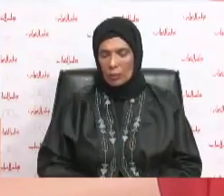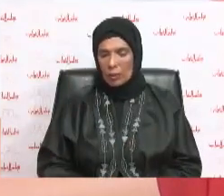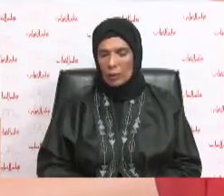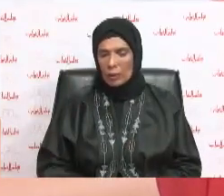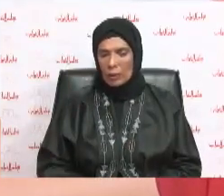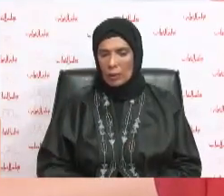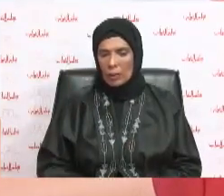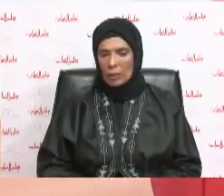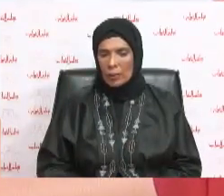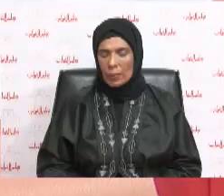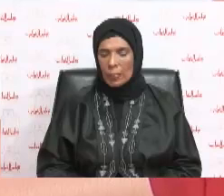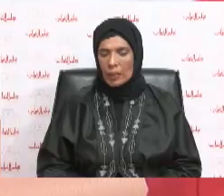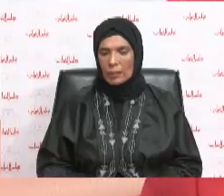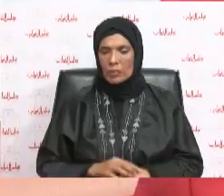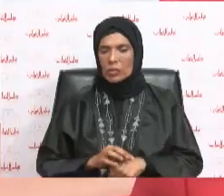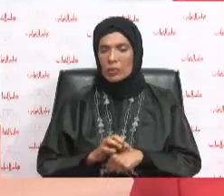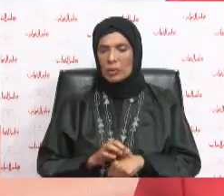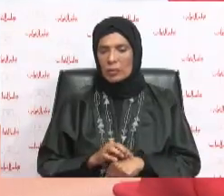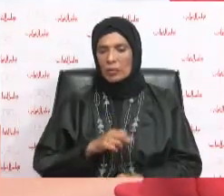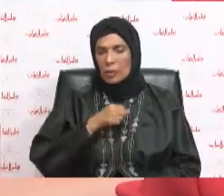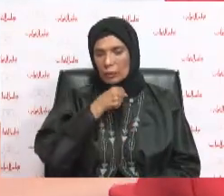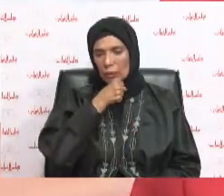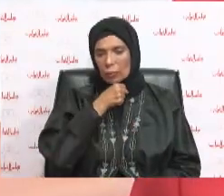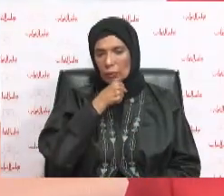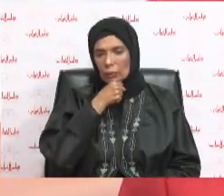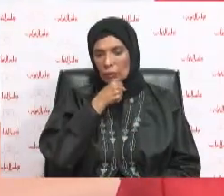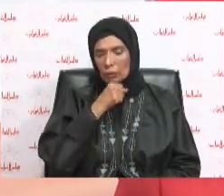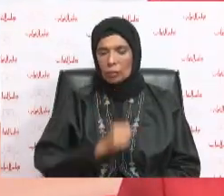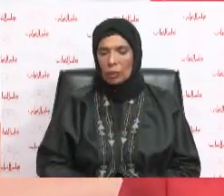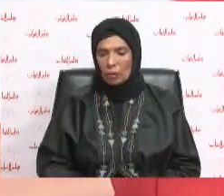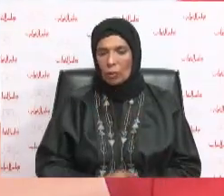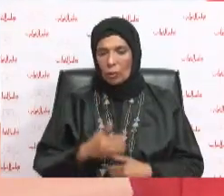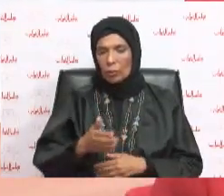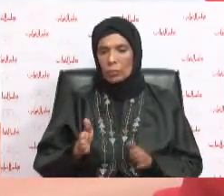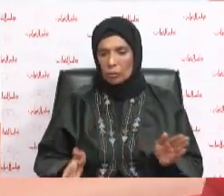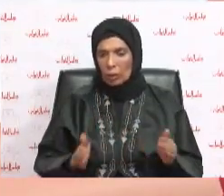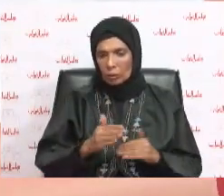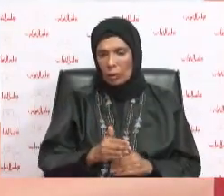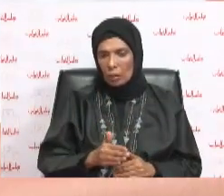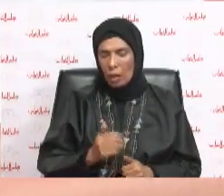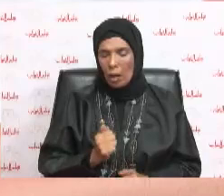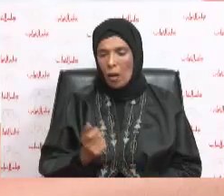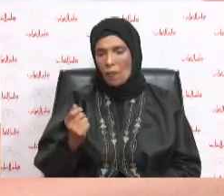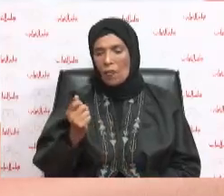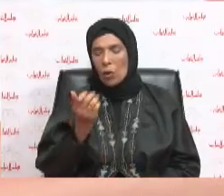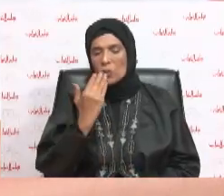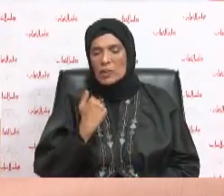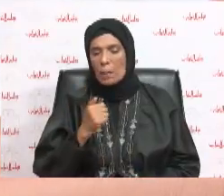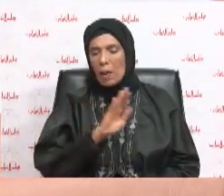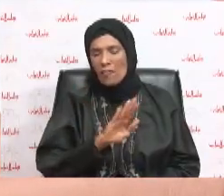النائب، والناس المتقاعدين هم يتحملوا، يعني الصناديق تعاني من عجوزات